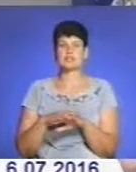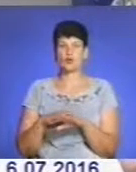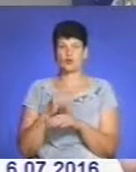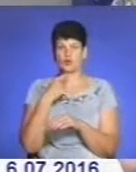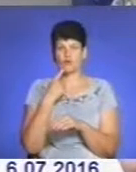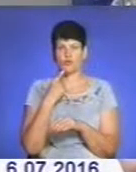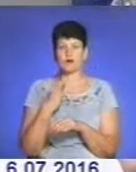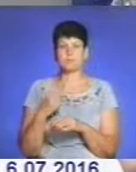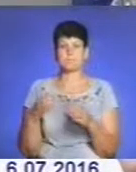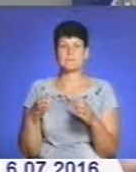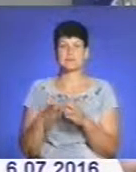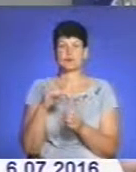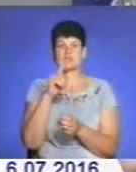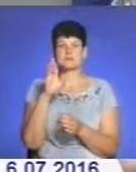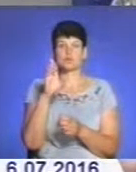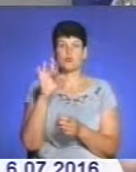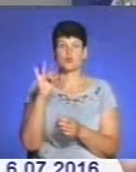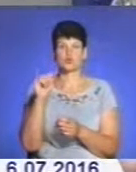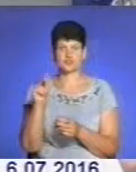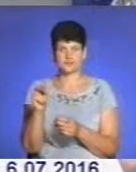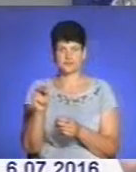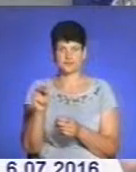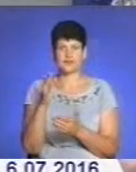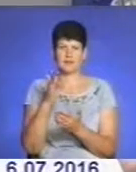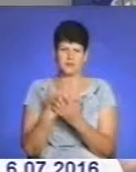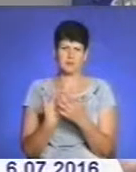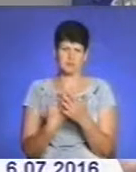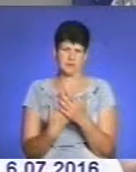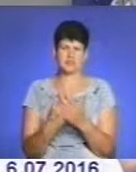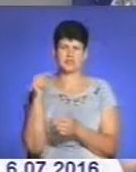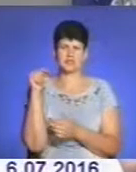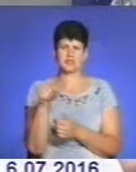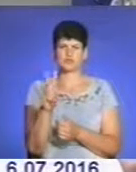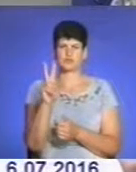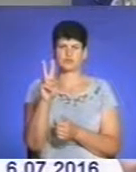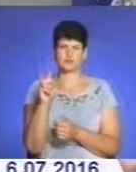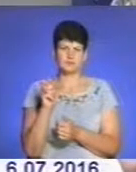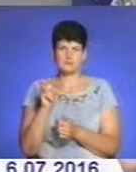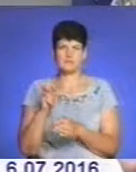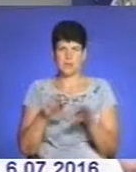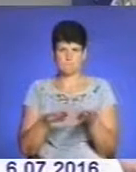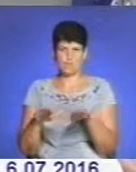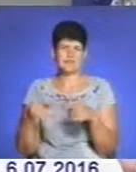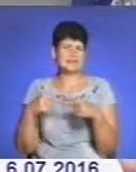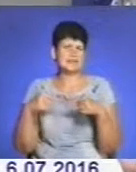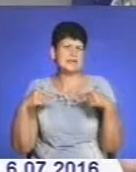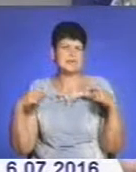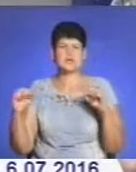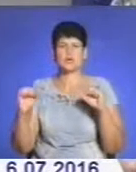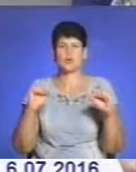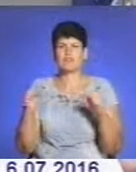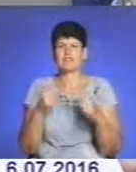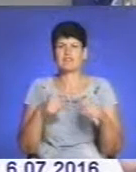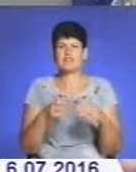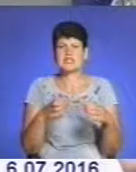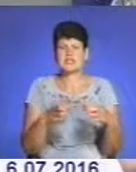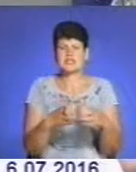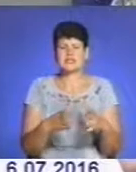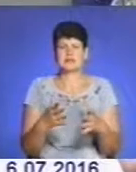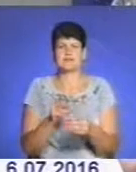батальйон «Збруч». Є порядка 1200 вакантних посад, тому різноманітні, як і командири відділення,